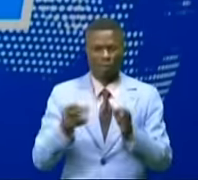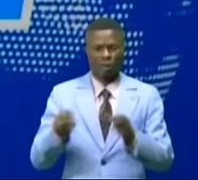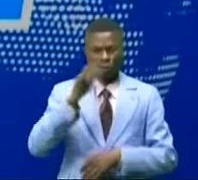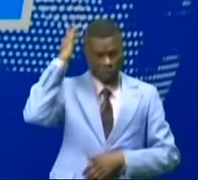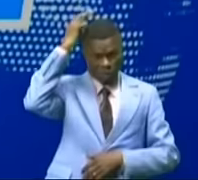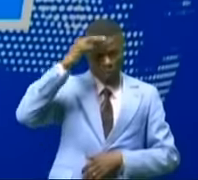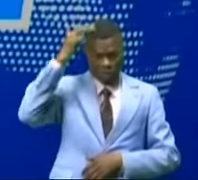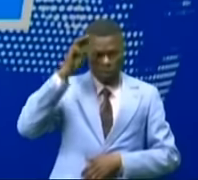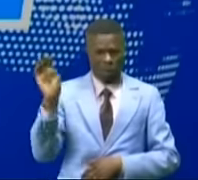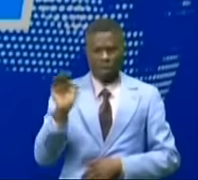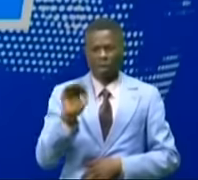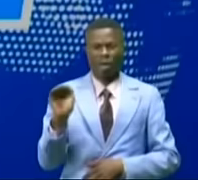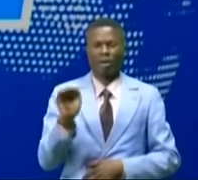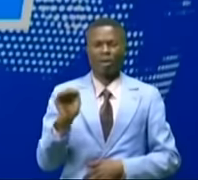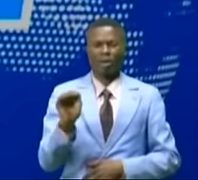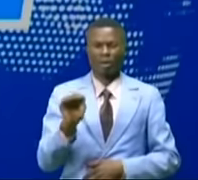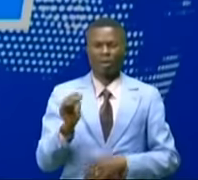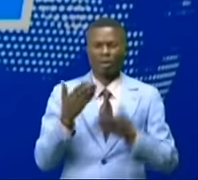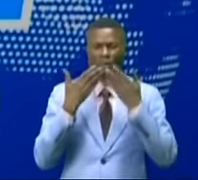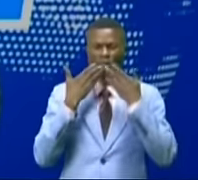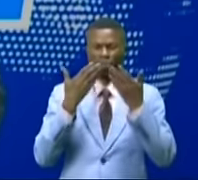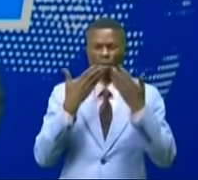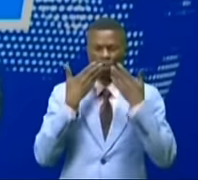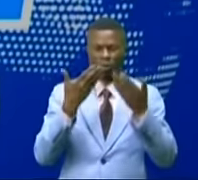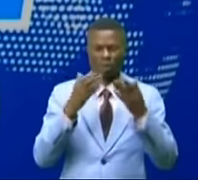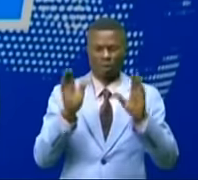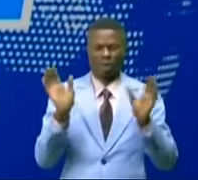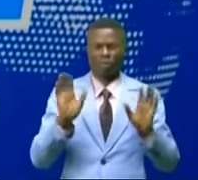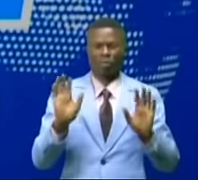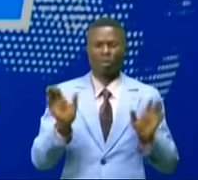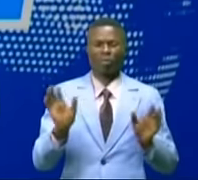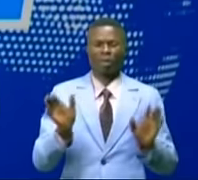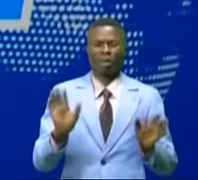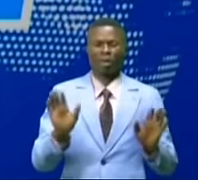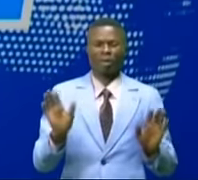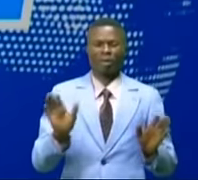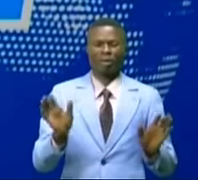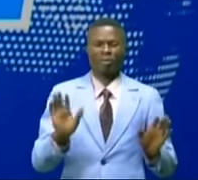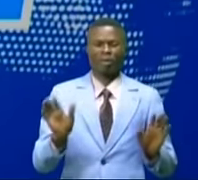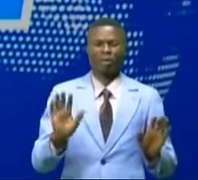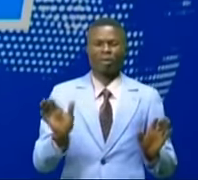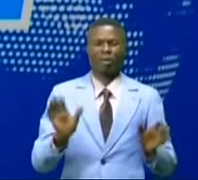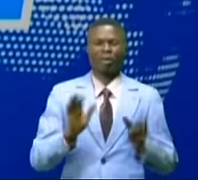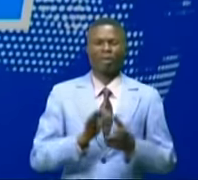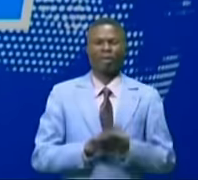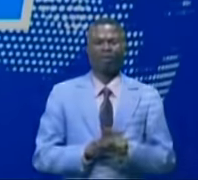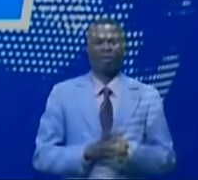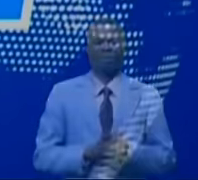continue sur nos antennes en français de les quatre langues nationales. À 20h, Sandra Nyangitabou. Au revoir.